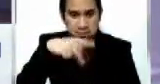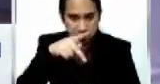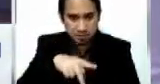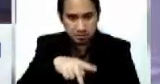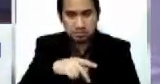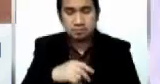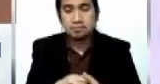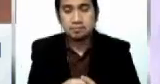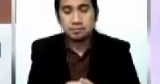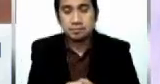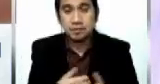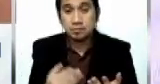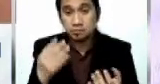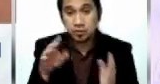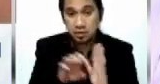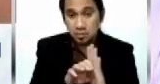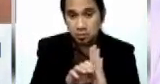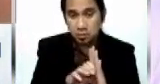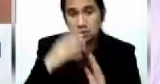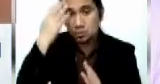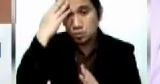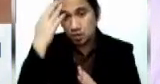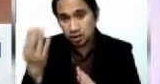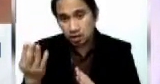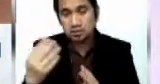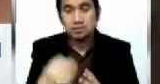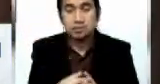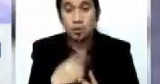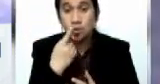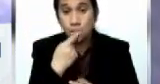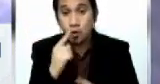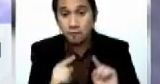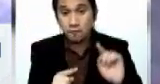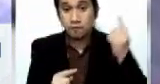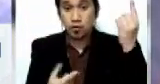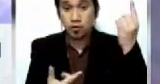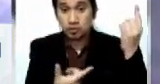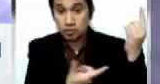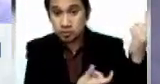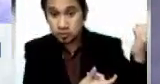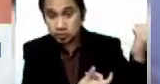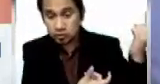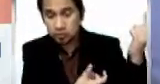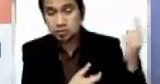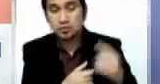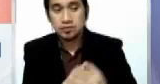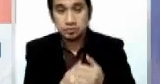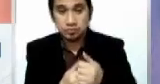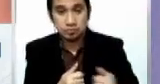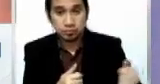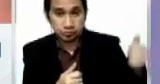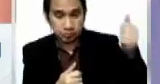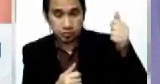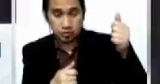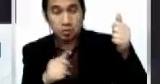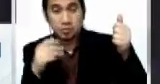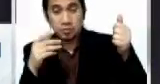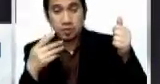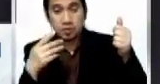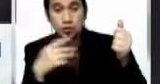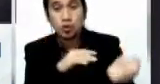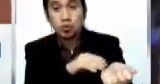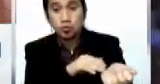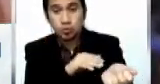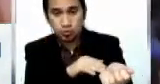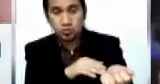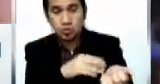sa Bulacan, kung saan unang nakatanggap ng bakuna ng CoronaVac ang chief ng hospital ng Bulacan Medical Center, kasama ang 2 pang